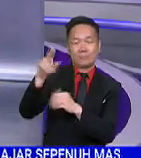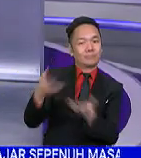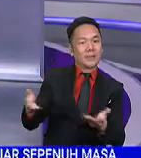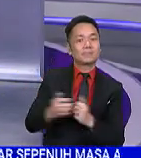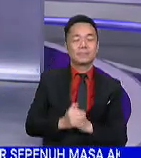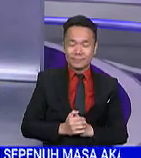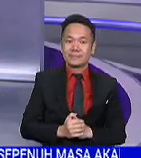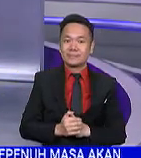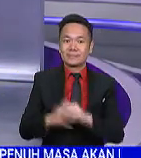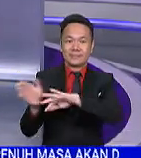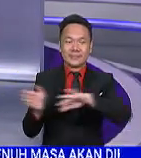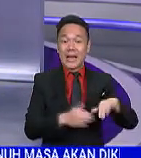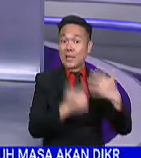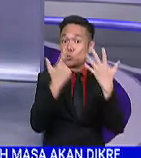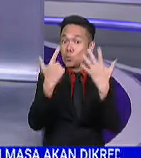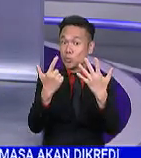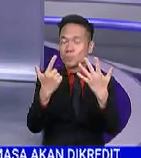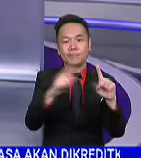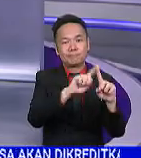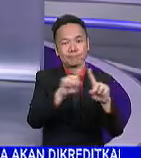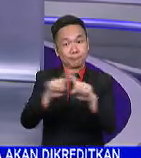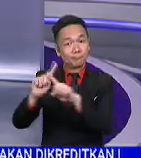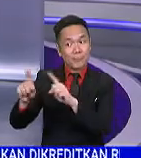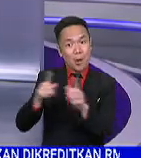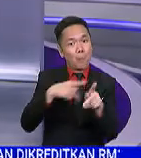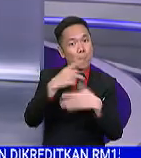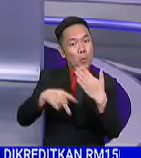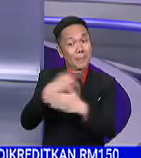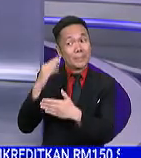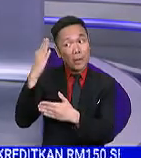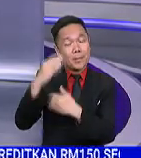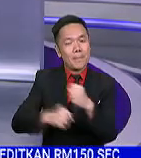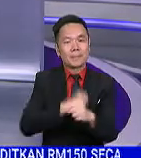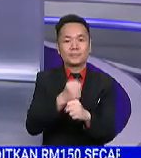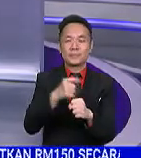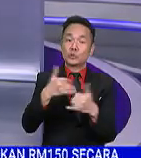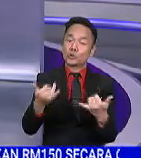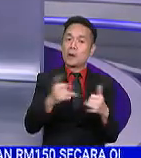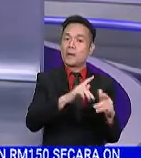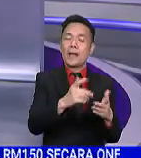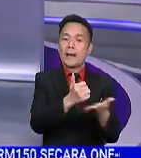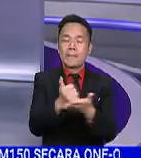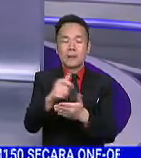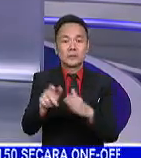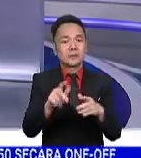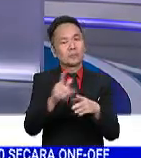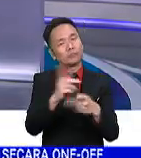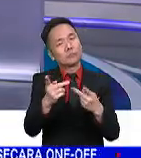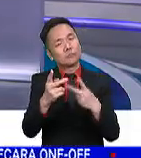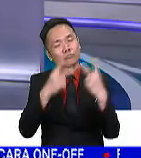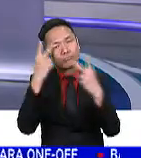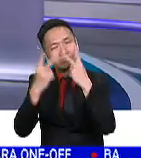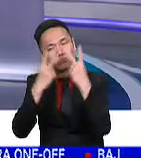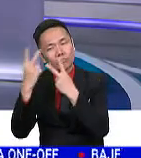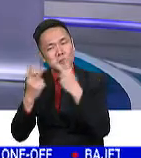Ya, sementara itu, 7 inisiatif akan dilaksanakan tahun depan bagi membantu pemain industri pelancongan yang terjejas